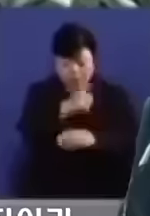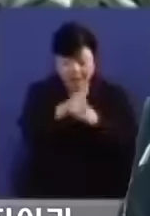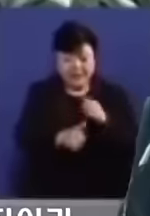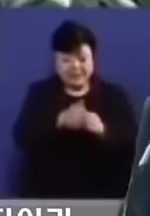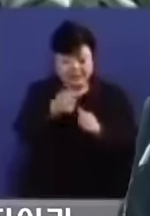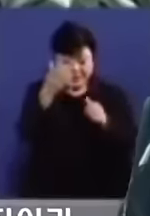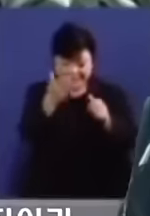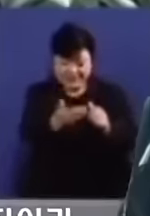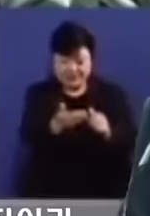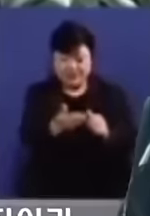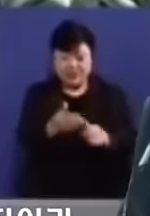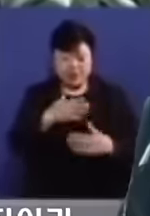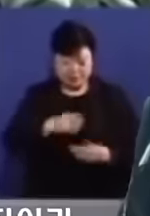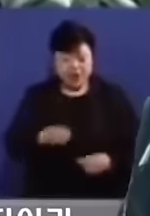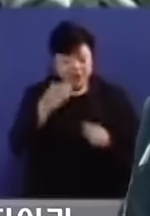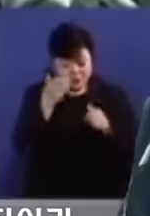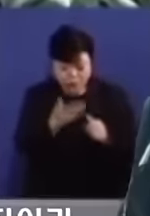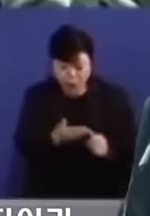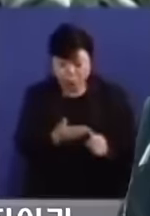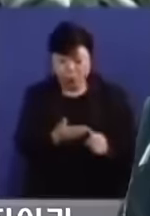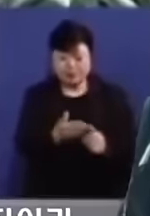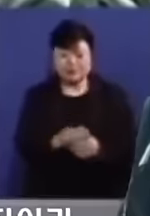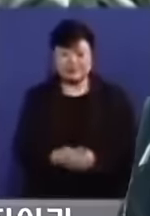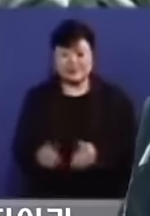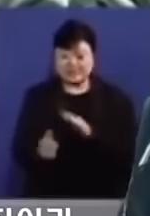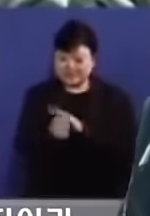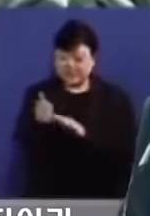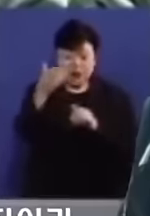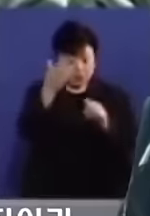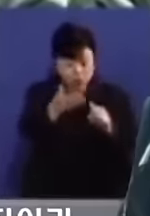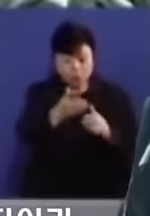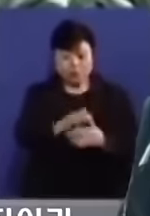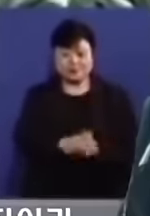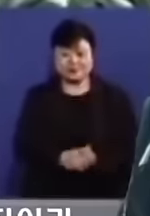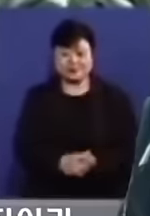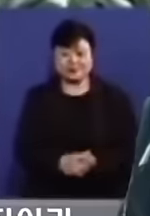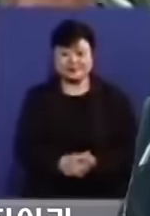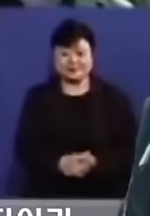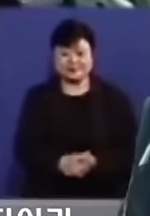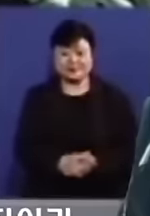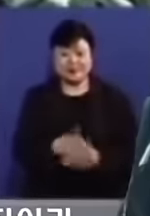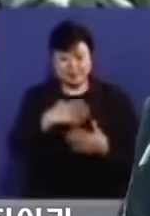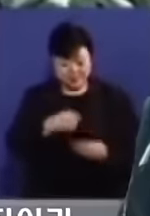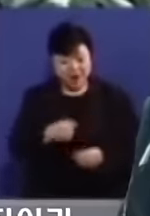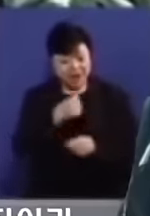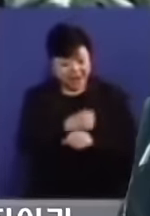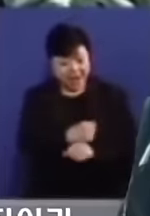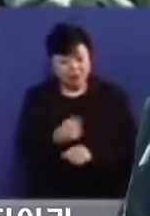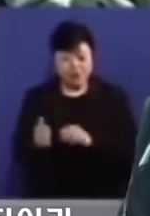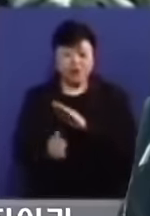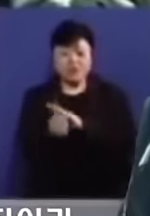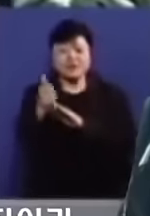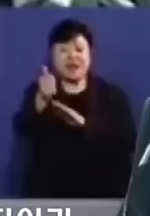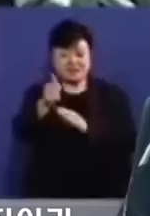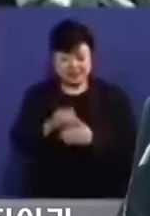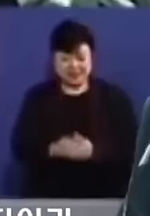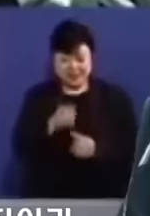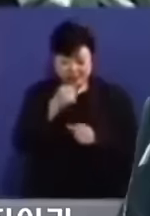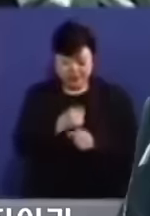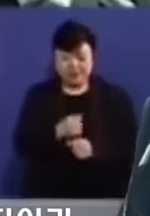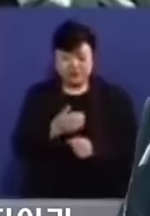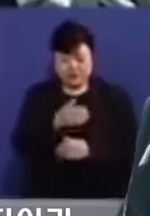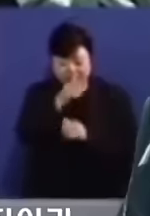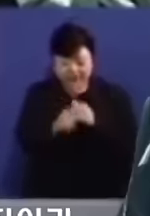하나님이 평안을 주고 희망을 주는 것입니다. 평안하고 희망차게 만드는